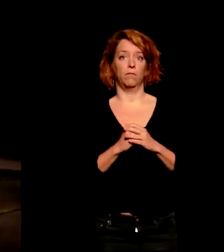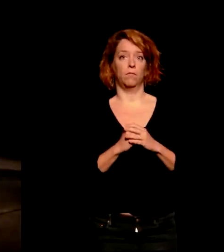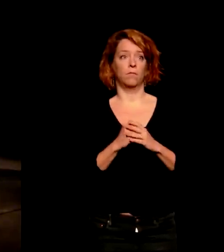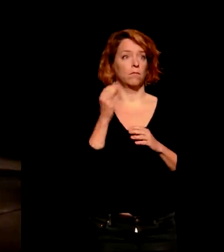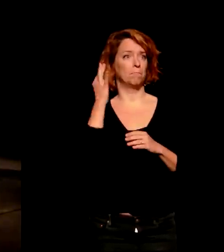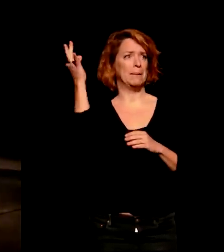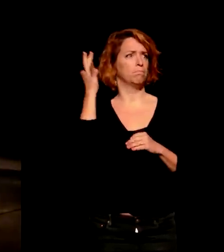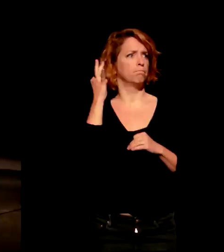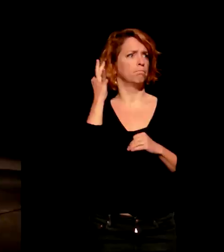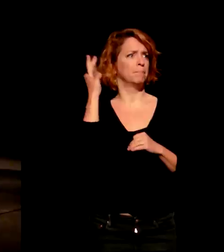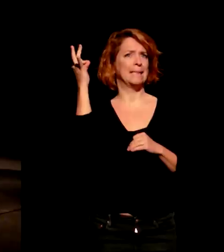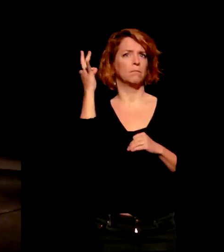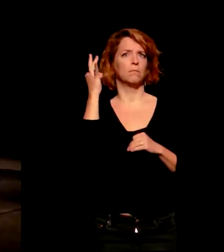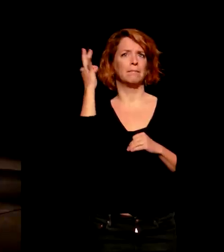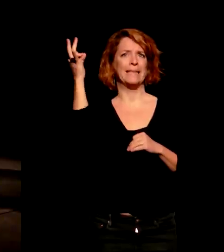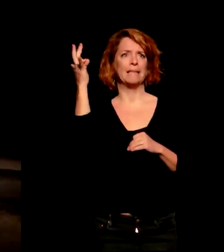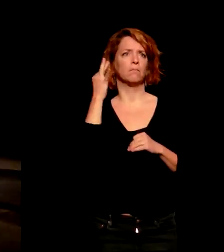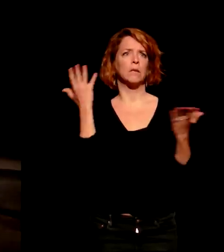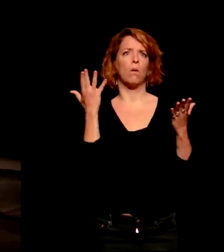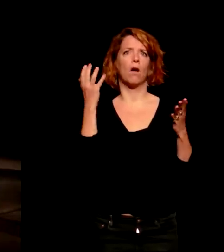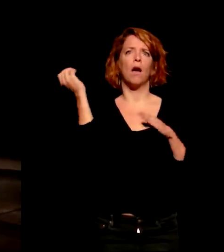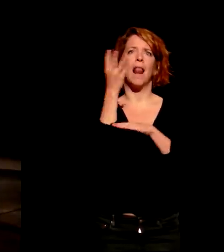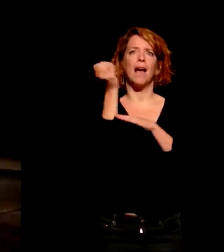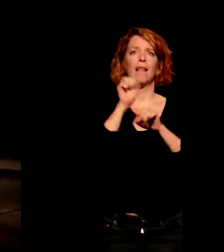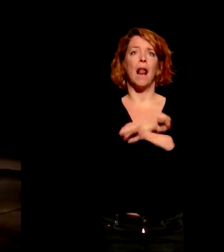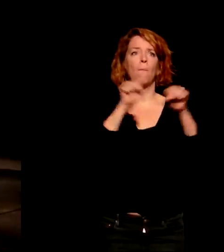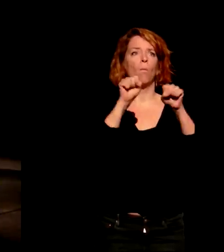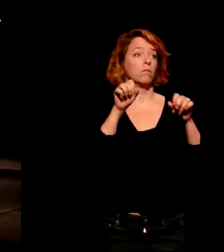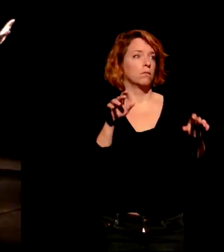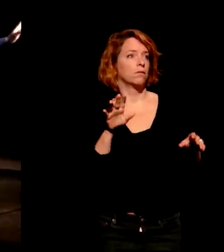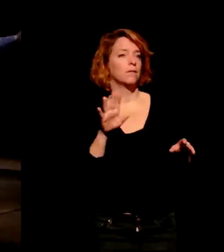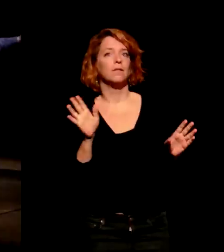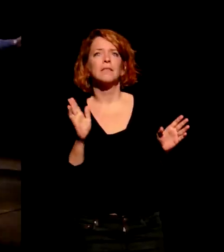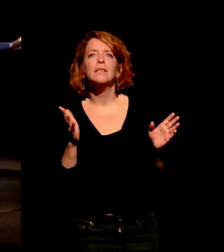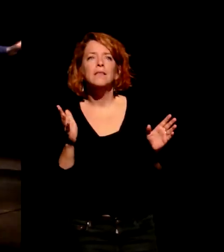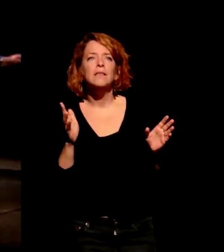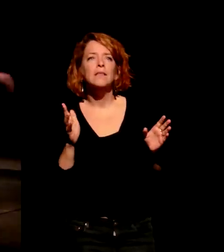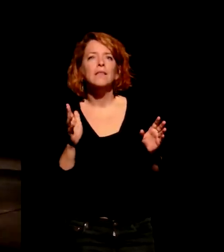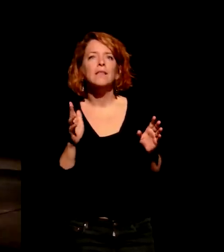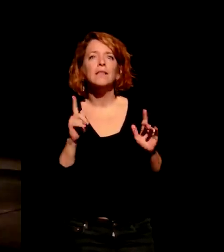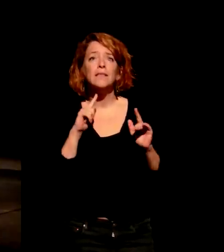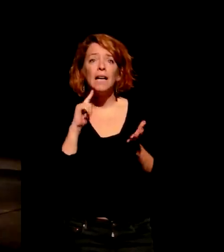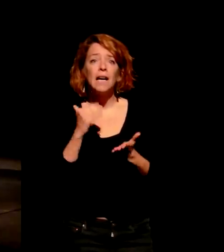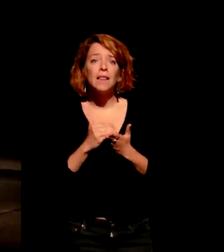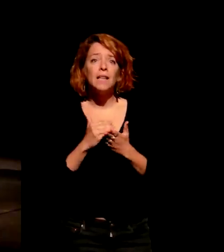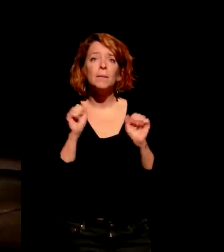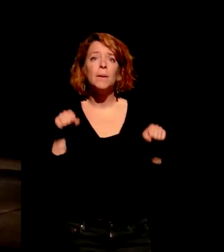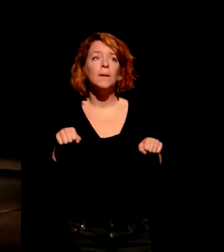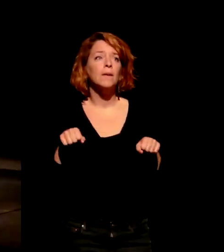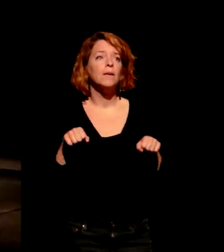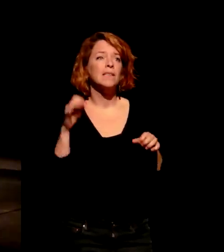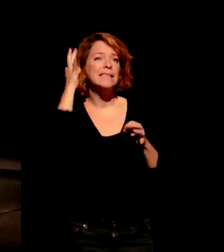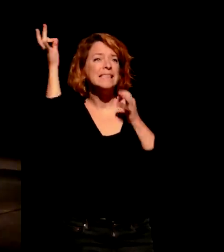Qu'est-ce qui se passe? C'est alerte à la monde? Qu'est-ce qui se passe? Ça fait pas partie du spectacle. Ça va s'arrêter?